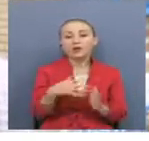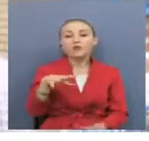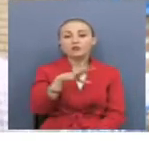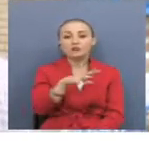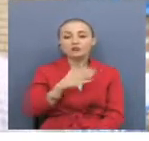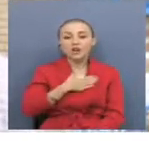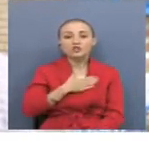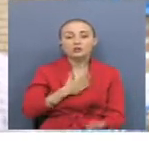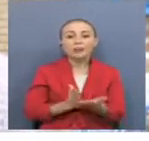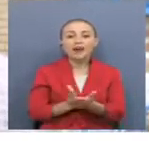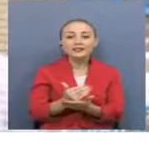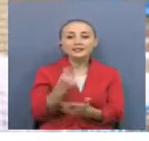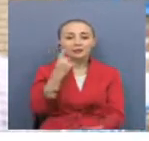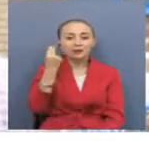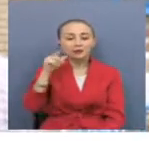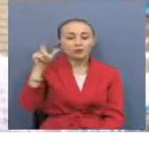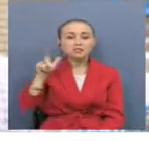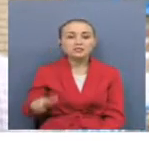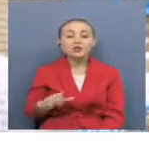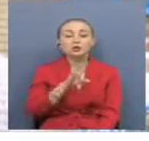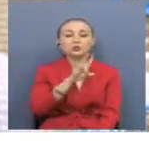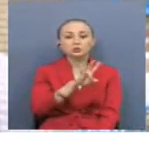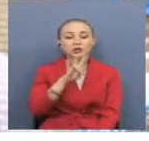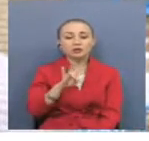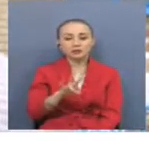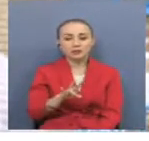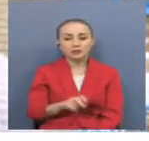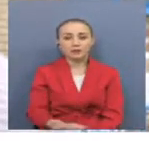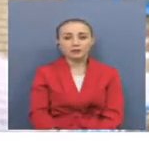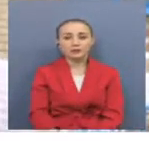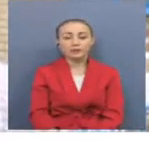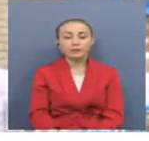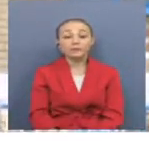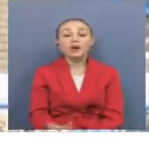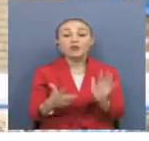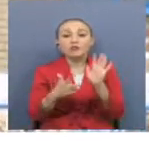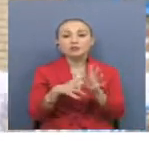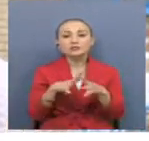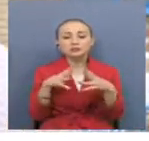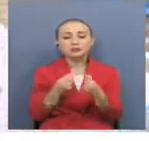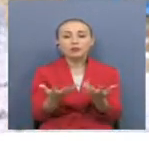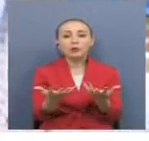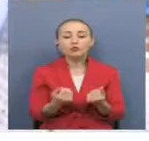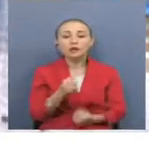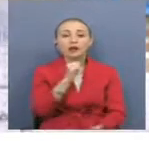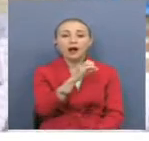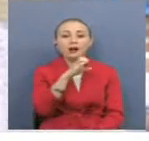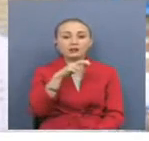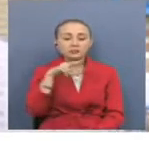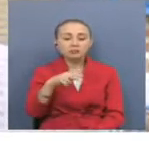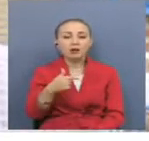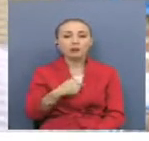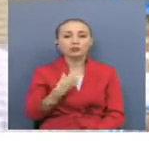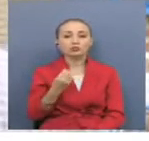таңда жаңағы шаштаразды оқытып жатырмыз. Алдағы уақытта қазір бүгінгі таңда енді грантқа ие болып, грантта оқып, жаңағы алдағы